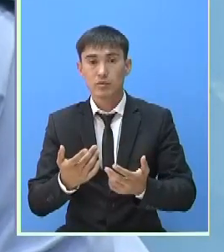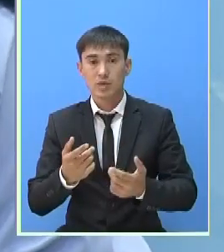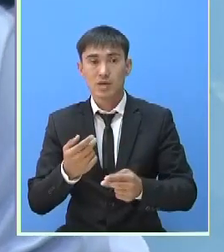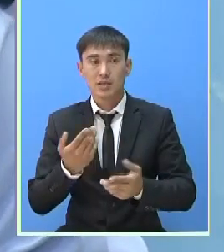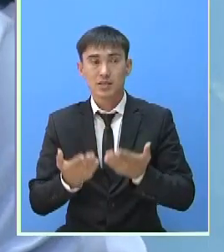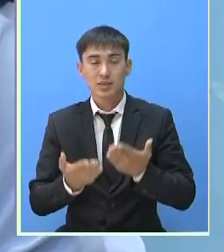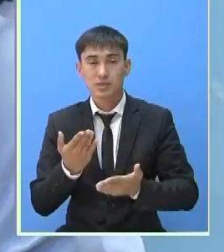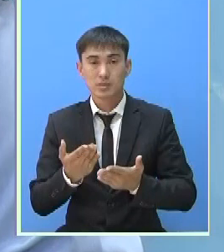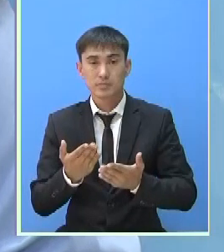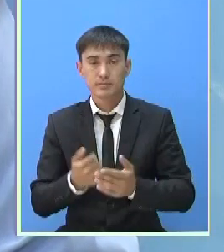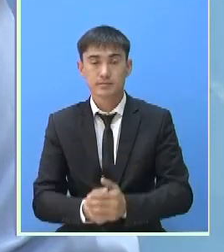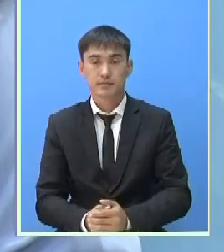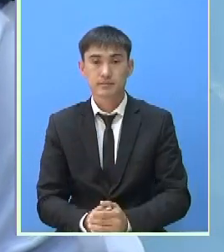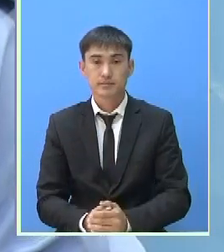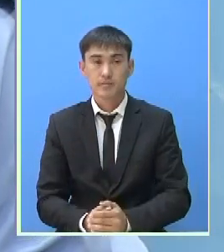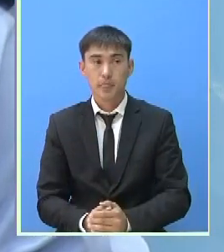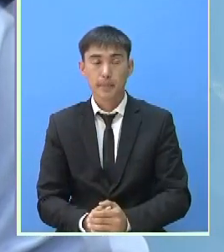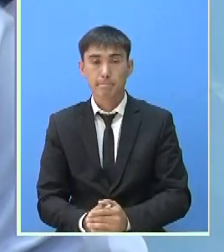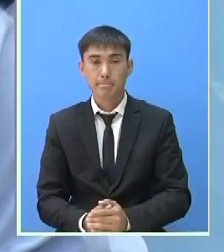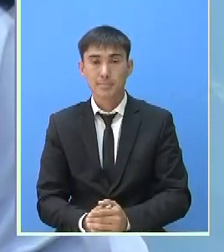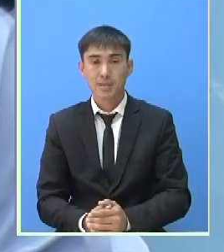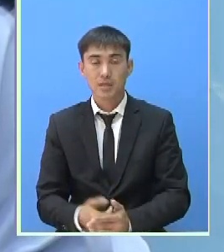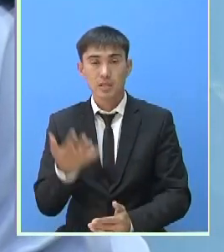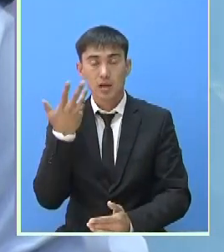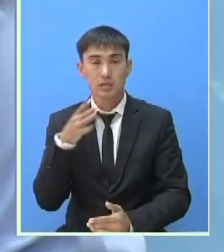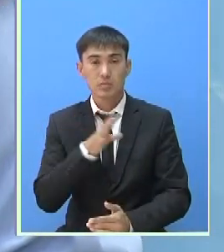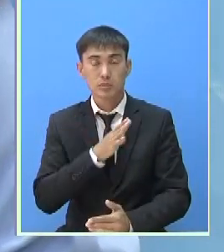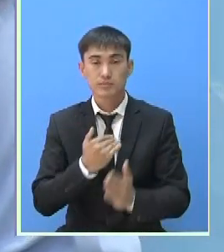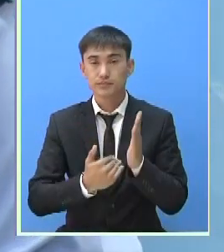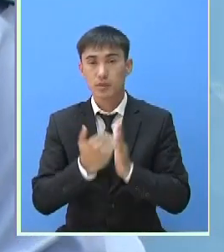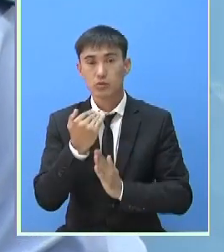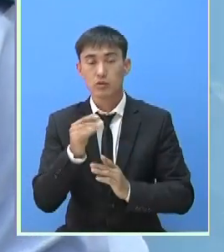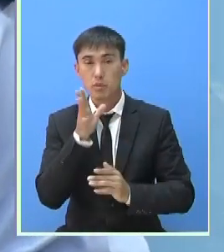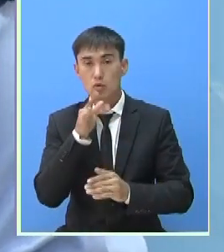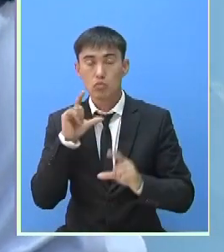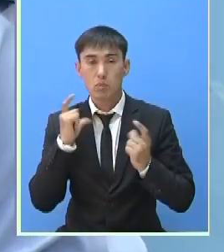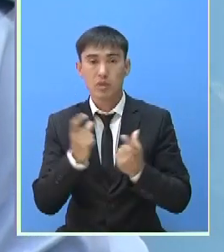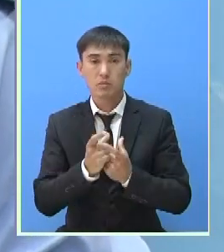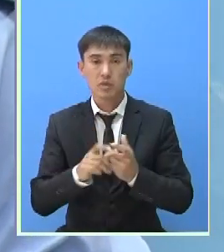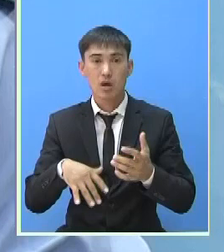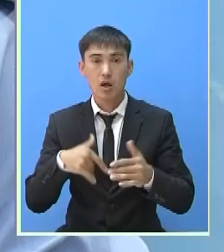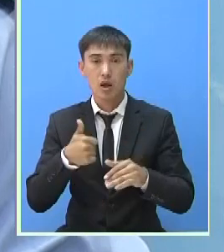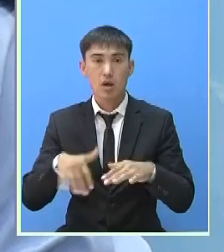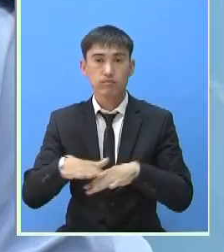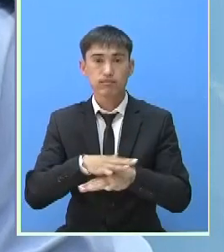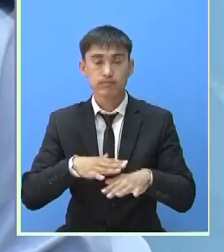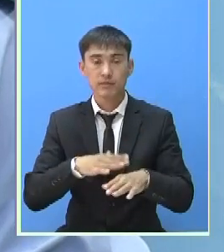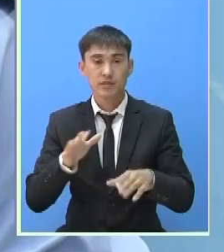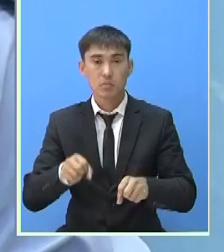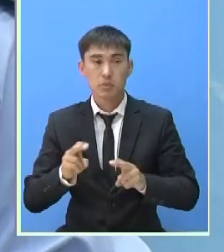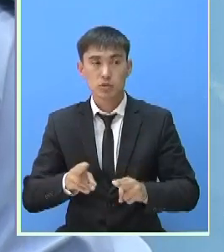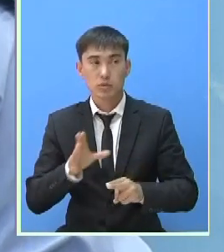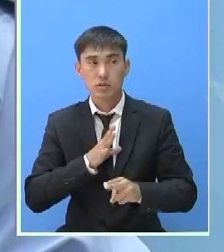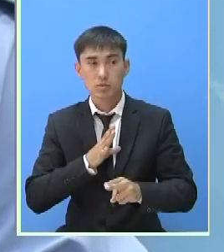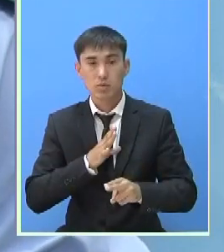даже этот рост, когда у нас был замечен в период пандемии, основная масса доля всех этих преступлений,